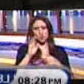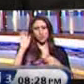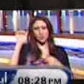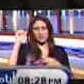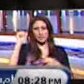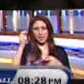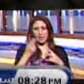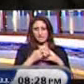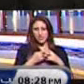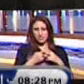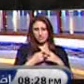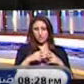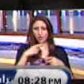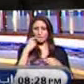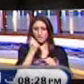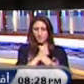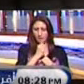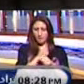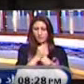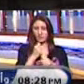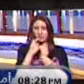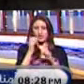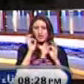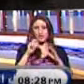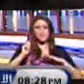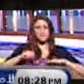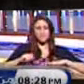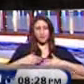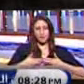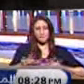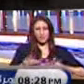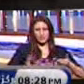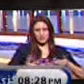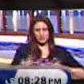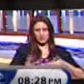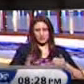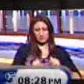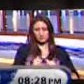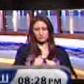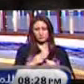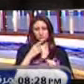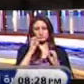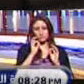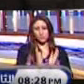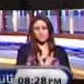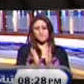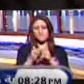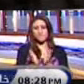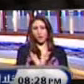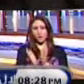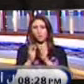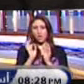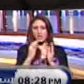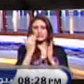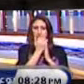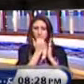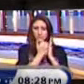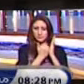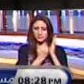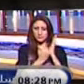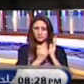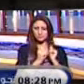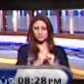عدمه، ولكن حكم القضاء الإداري تضمن مجموعة من المبادئ يعني